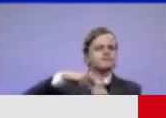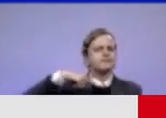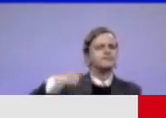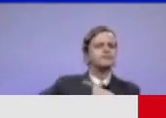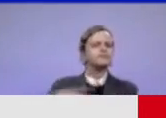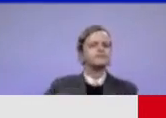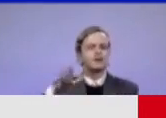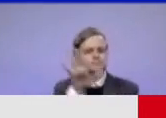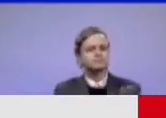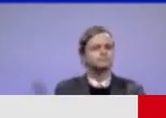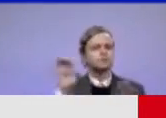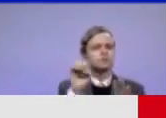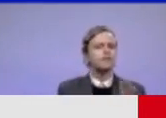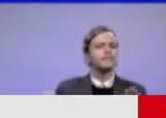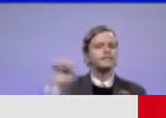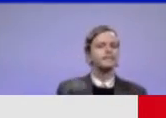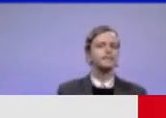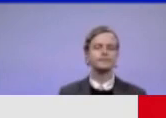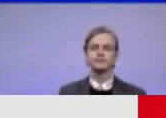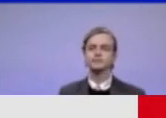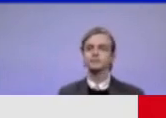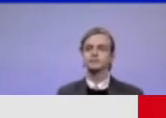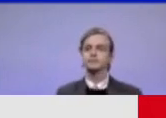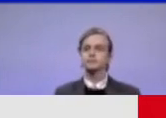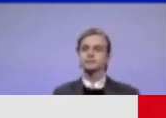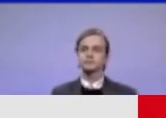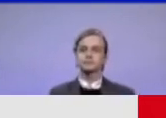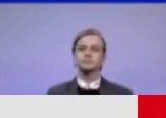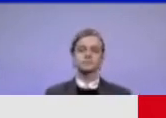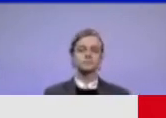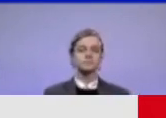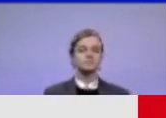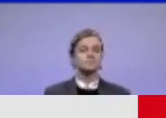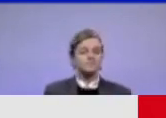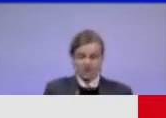uniți. Trebuie să ne protejăm valorile și să